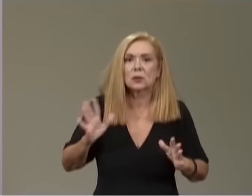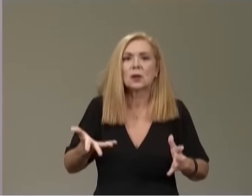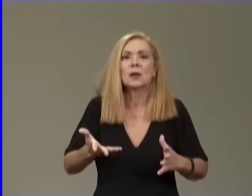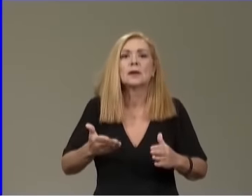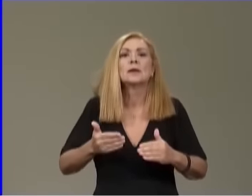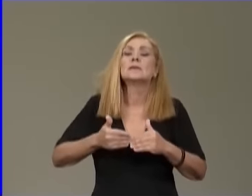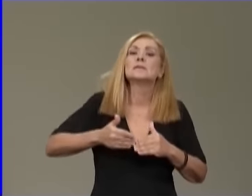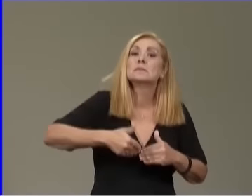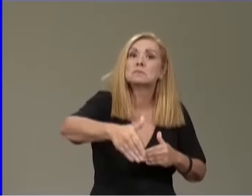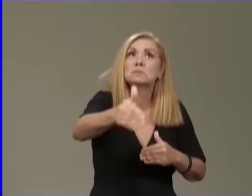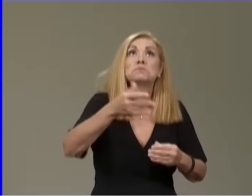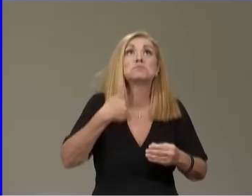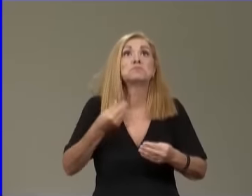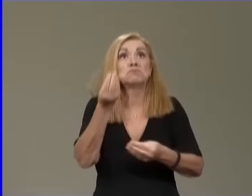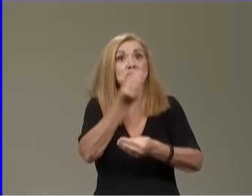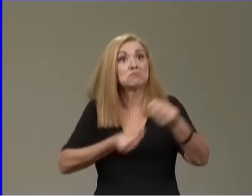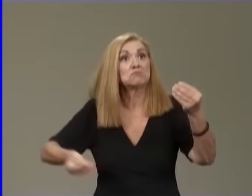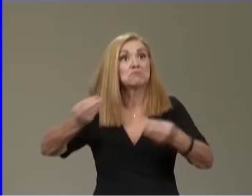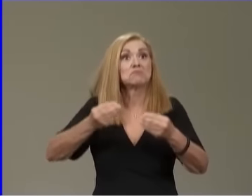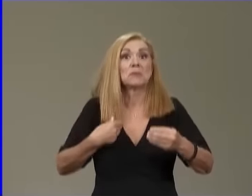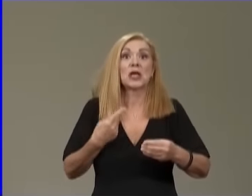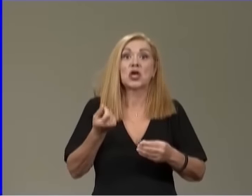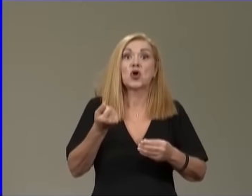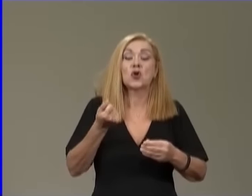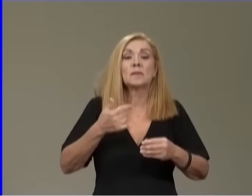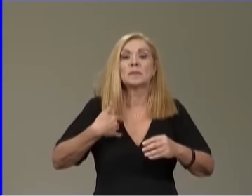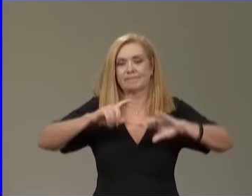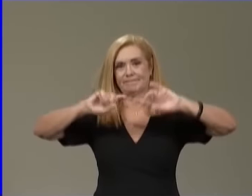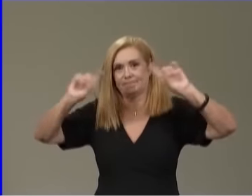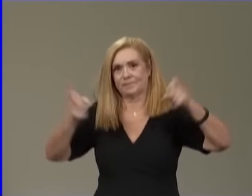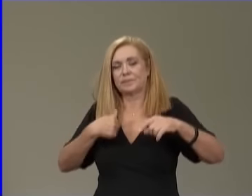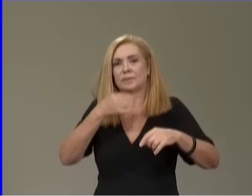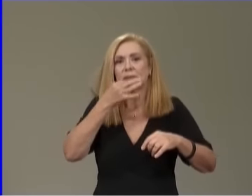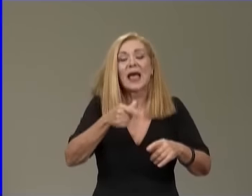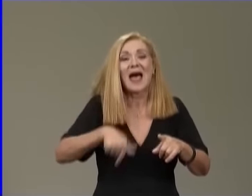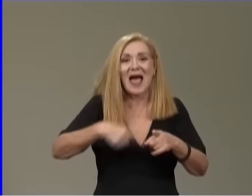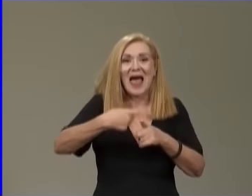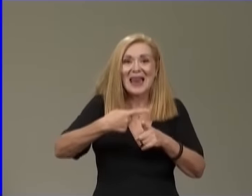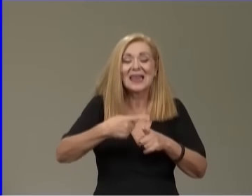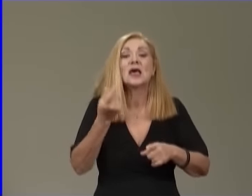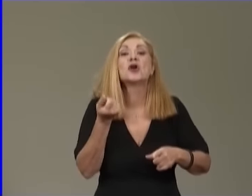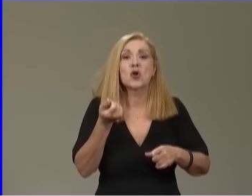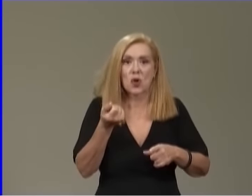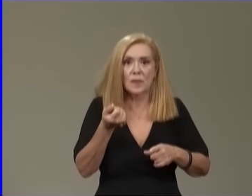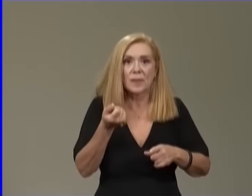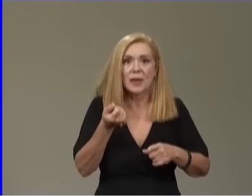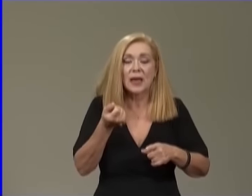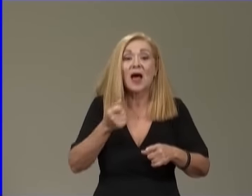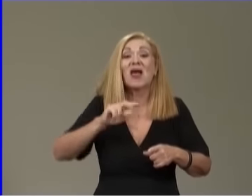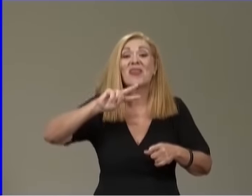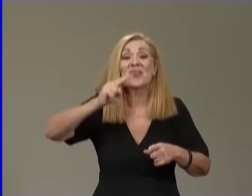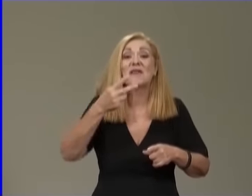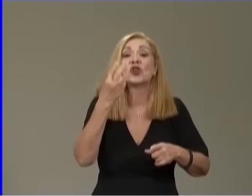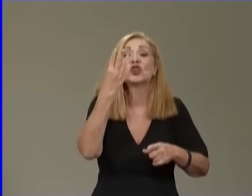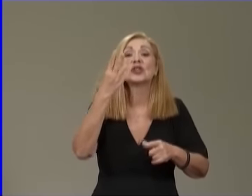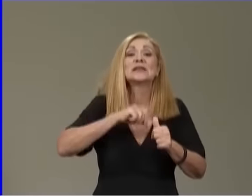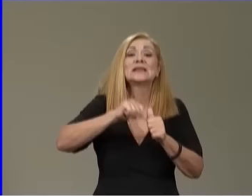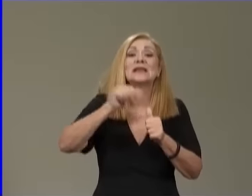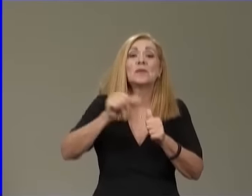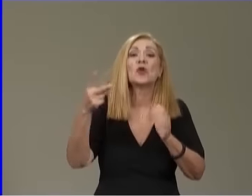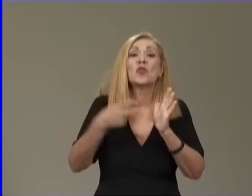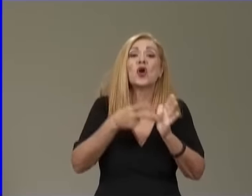μακροοικονομική μεγένθηση. Σπέβδω και ανοίγω παρένθεση, η ελληνική οικονομία αναπτύχθηκε το δεύτερο τρίμηνο του 2024